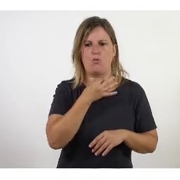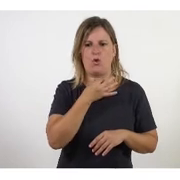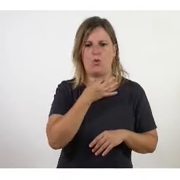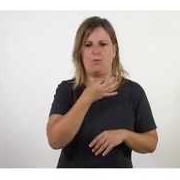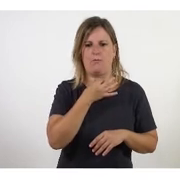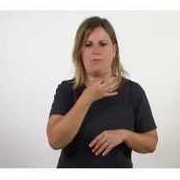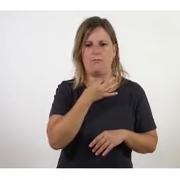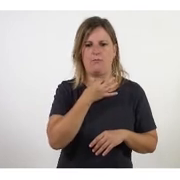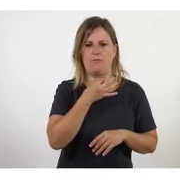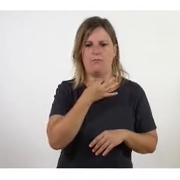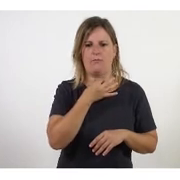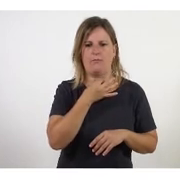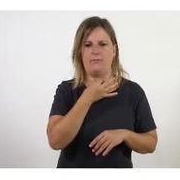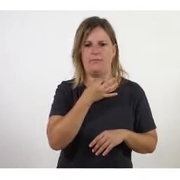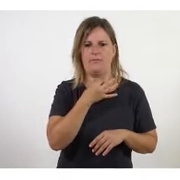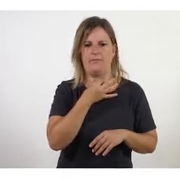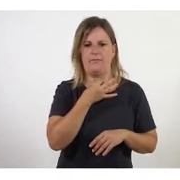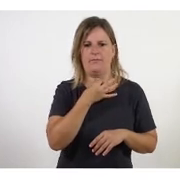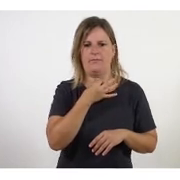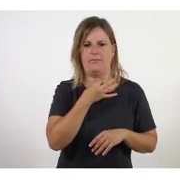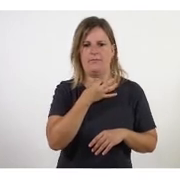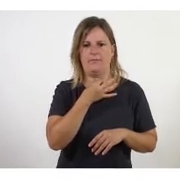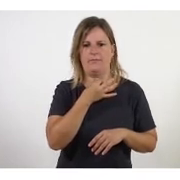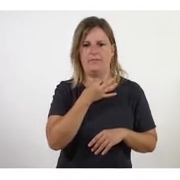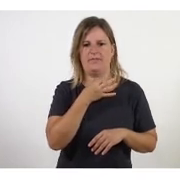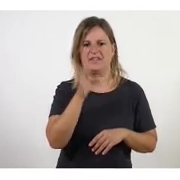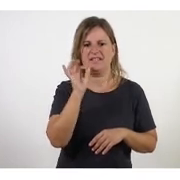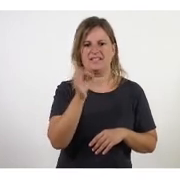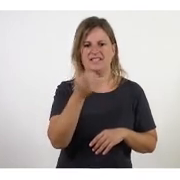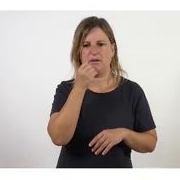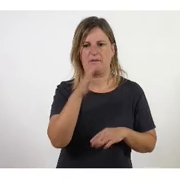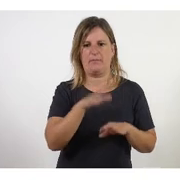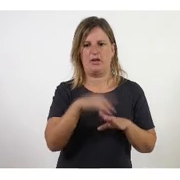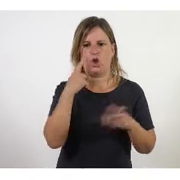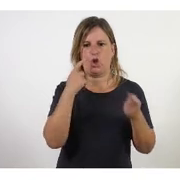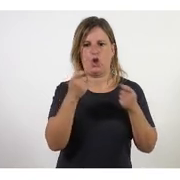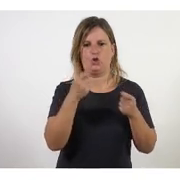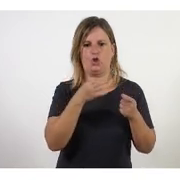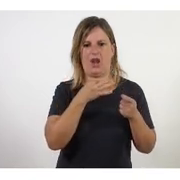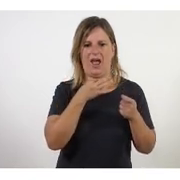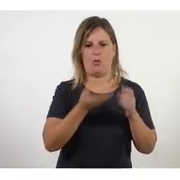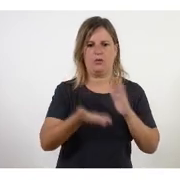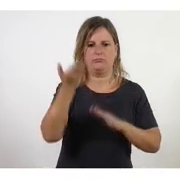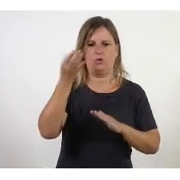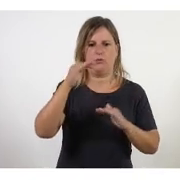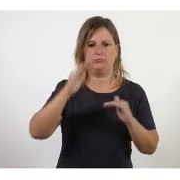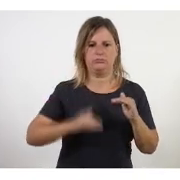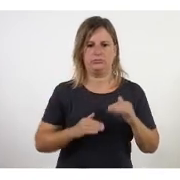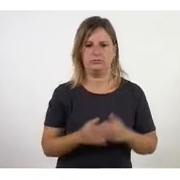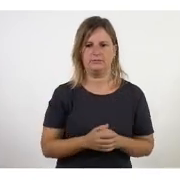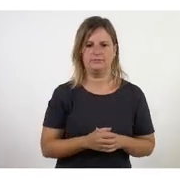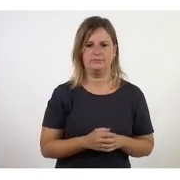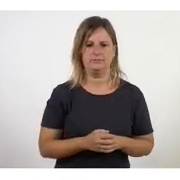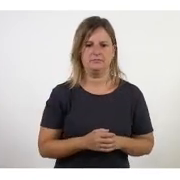desenvolupament sostenible i hem aprofitat aquesta data per fer una jornada interna amb tota la comunitat. Controleu els àudios, vale? A les